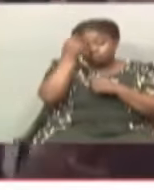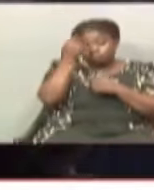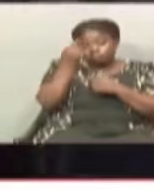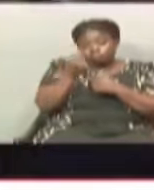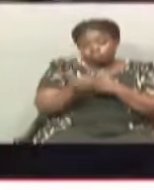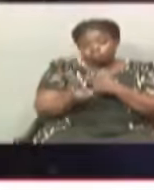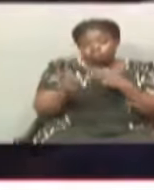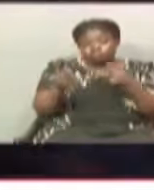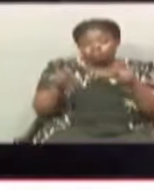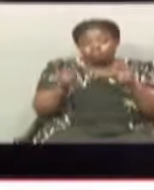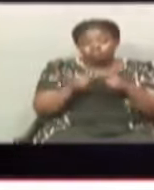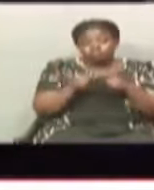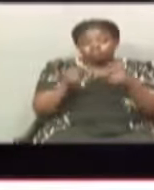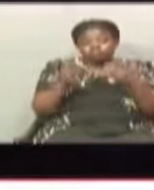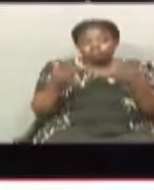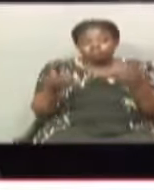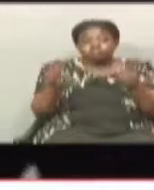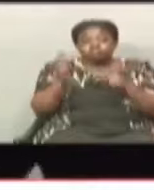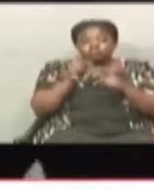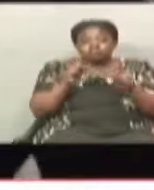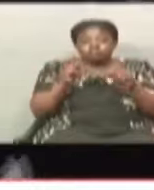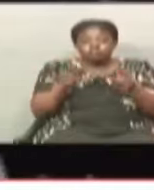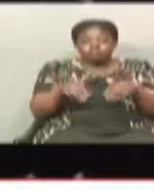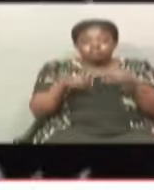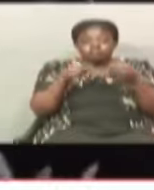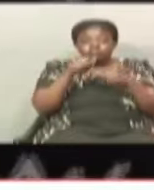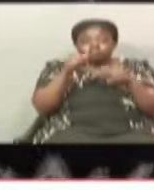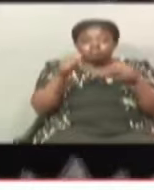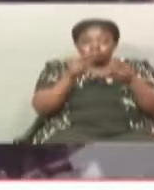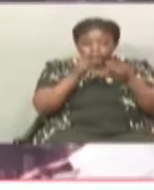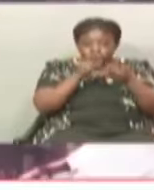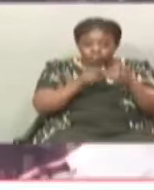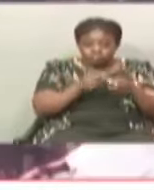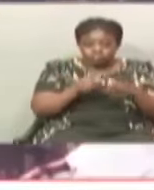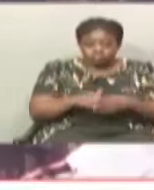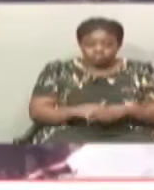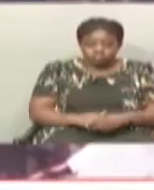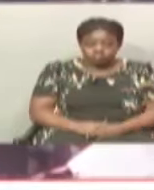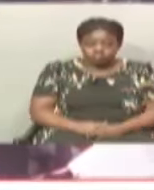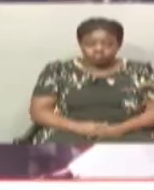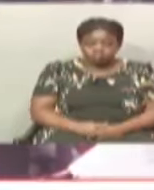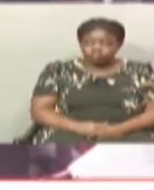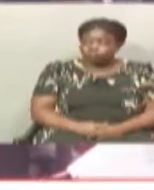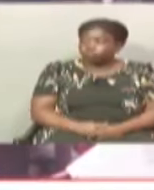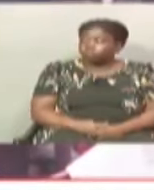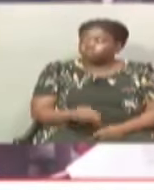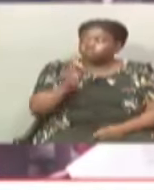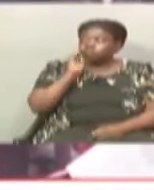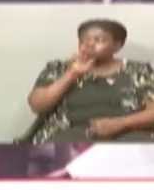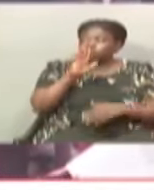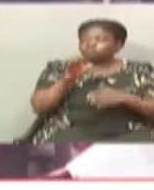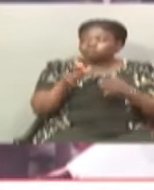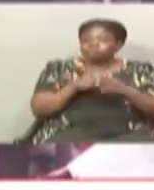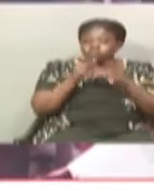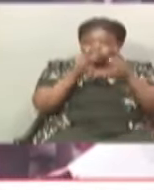ku mikono nga gino abantu be bannaabwe ebitiibwa tubenga ffenna tuli muntu ki